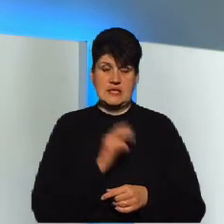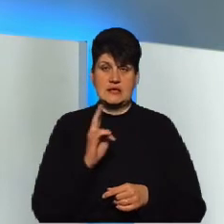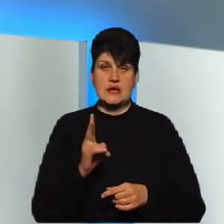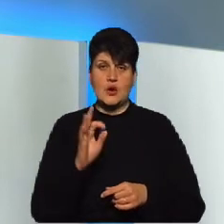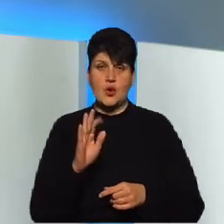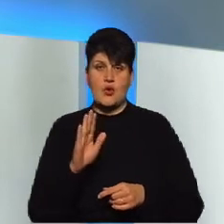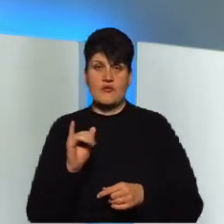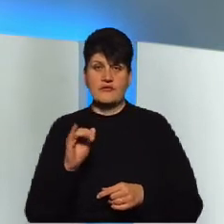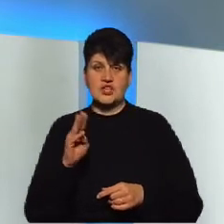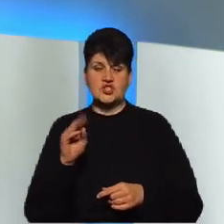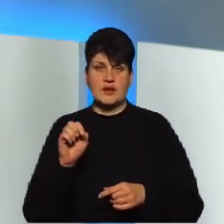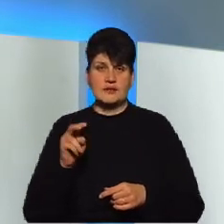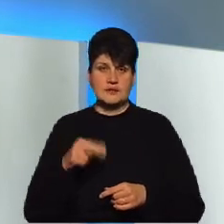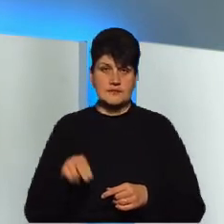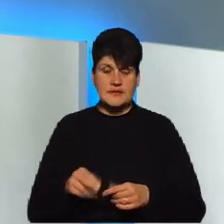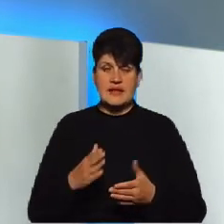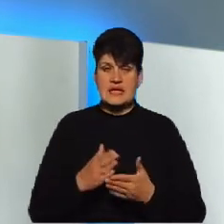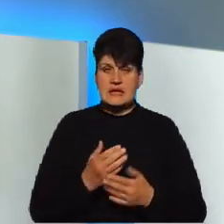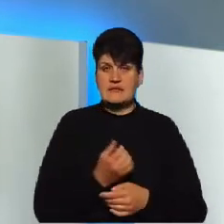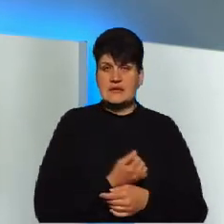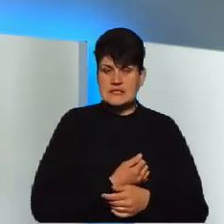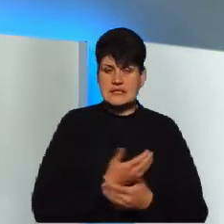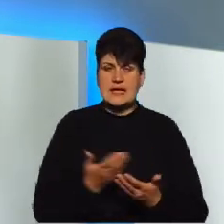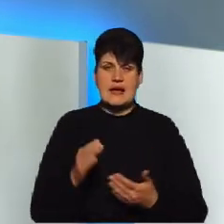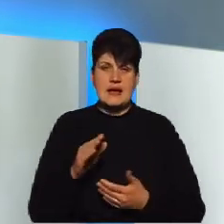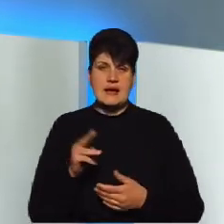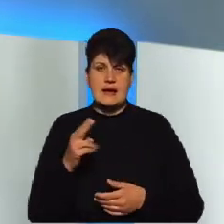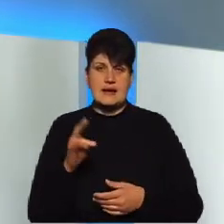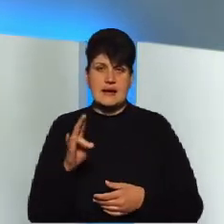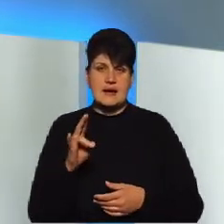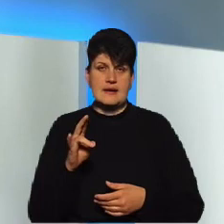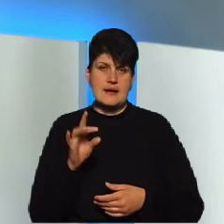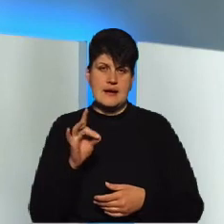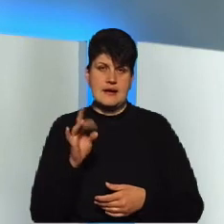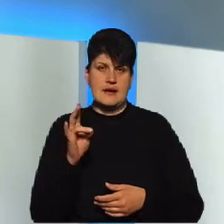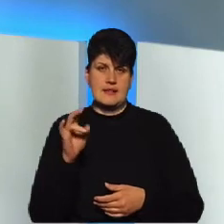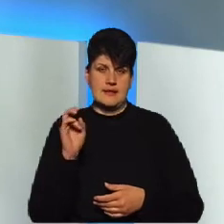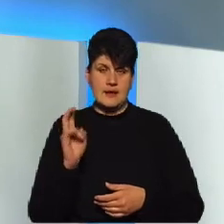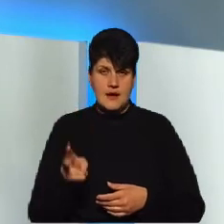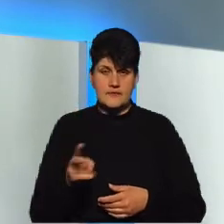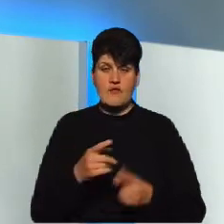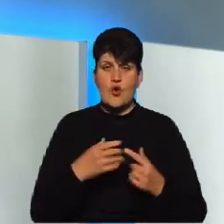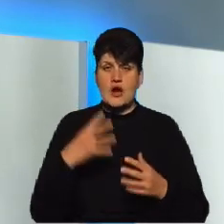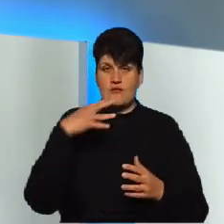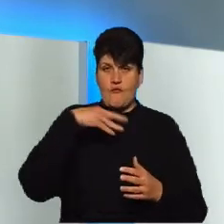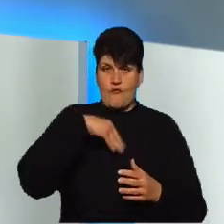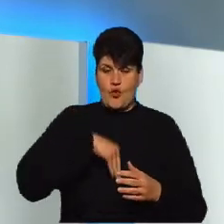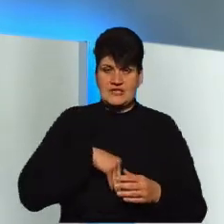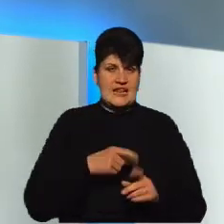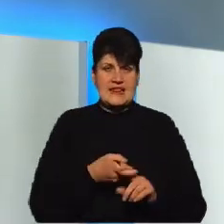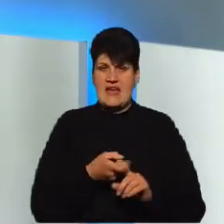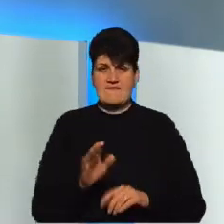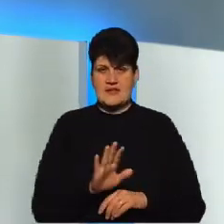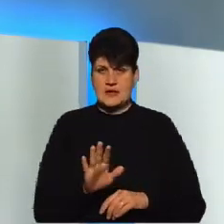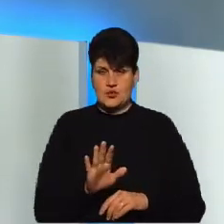які так звані ринкові. Тобто в організм вводиться не вірус в цілому, а